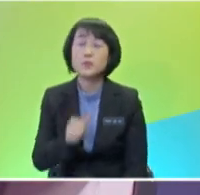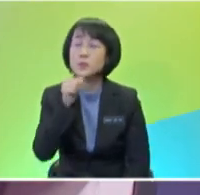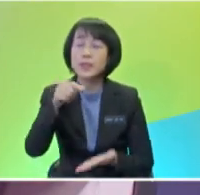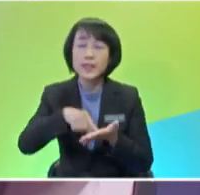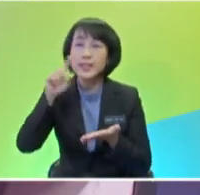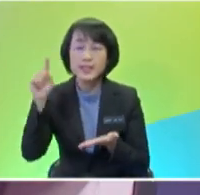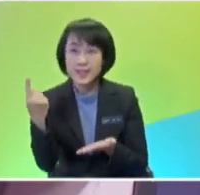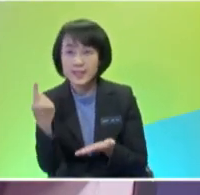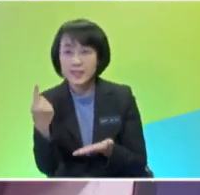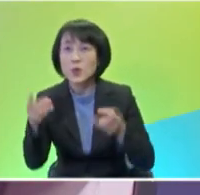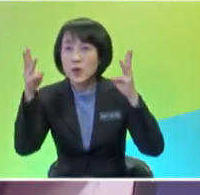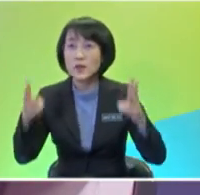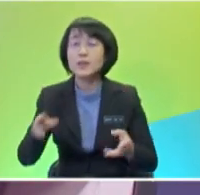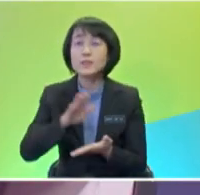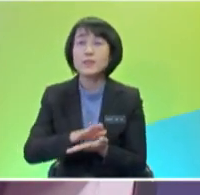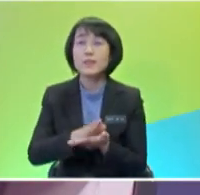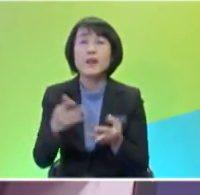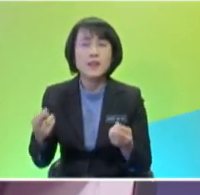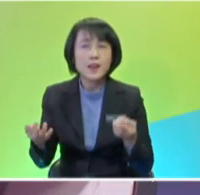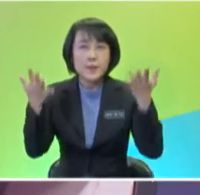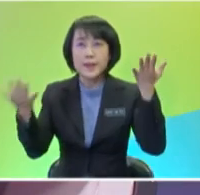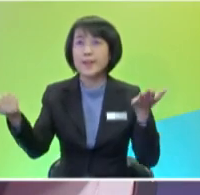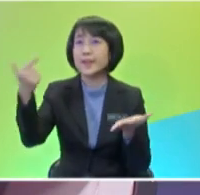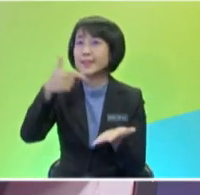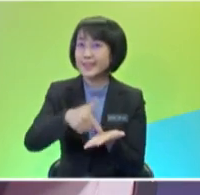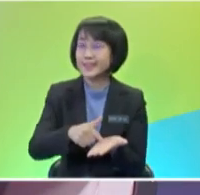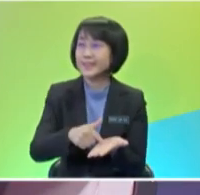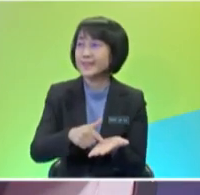sebagai warga sekolah ramai lagi